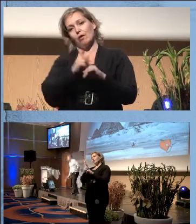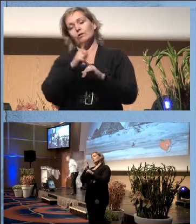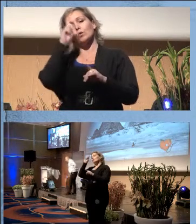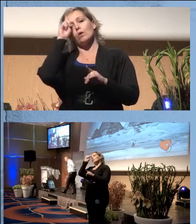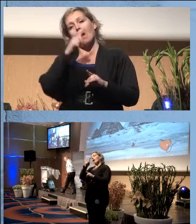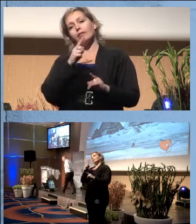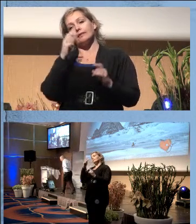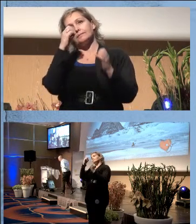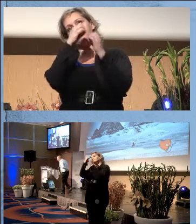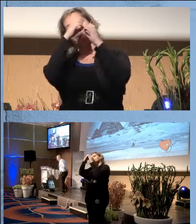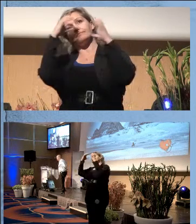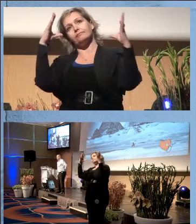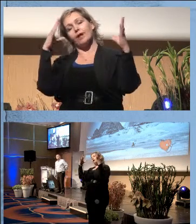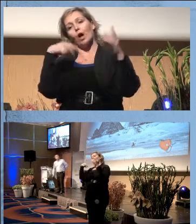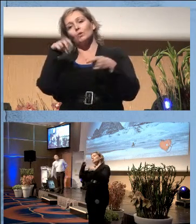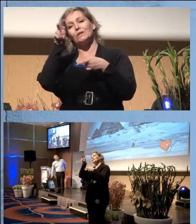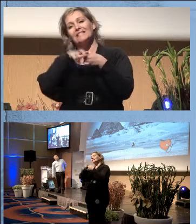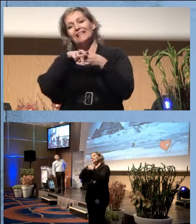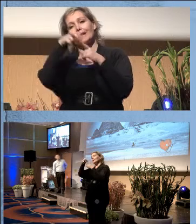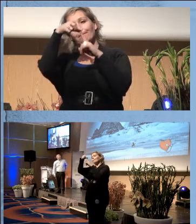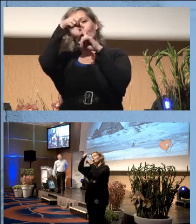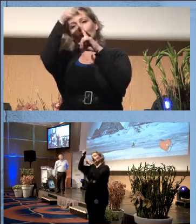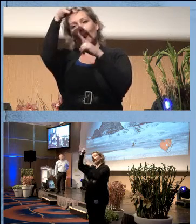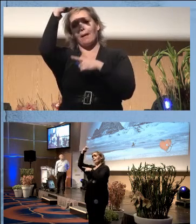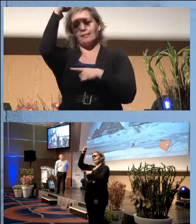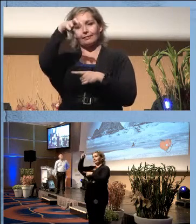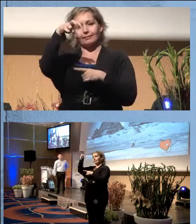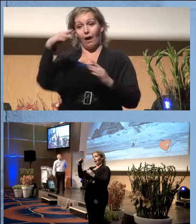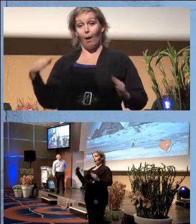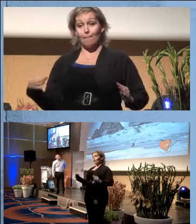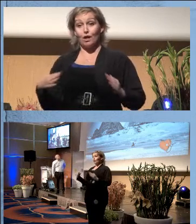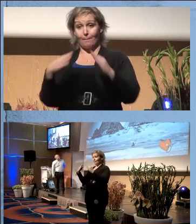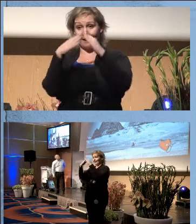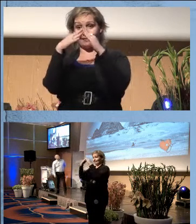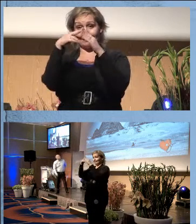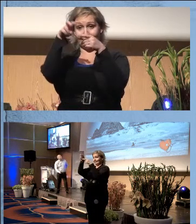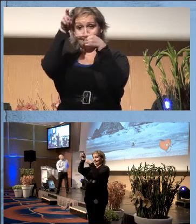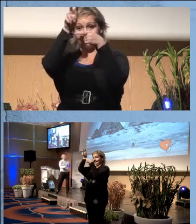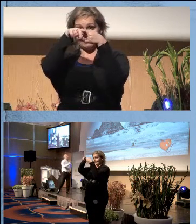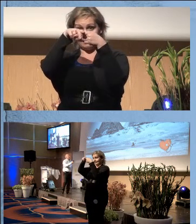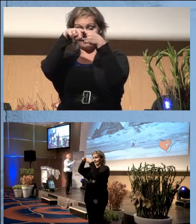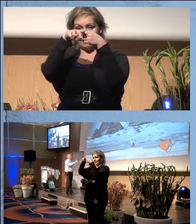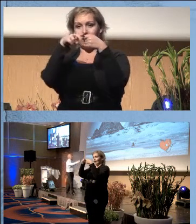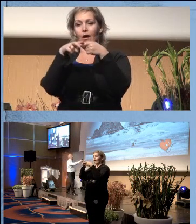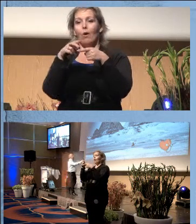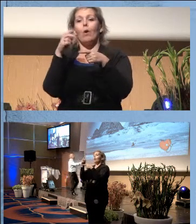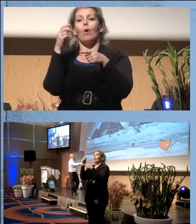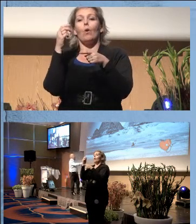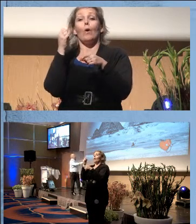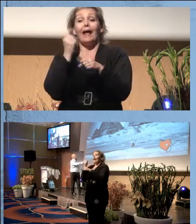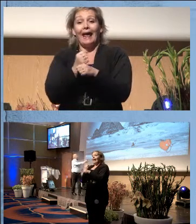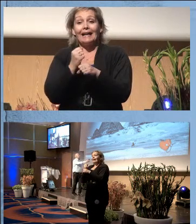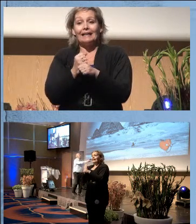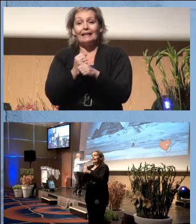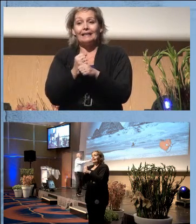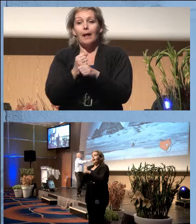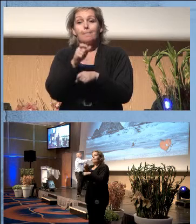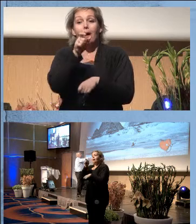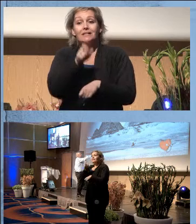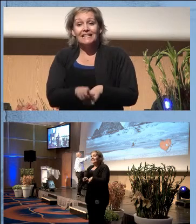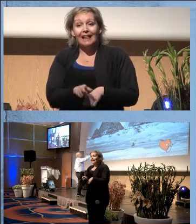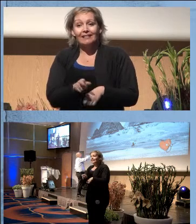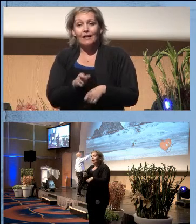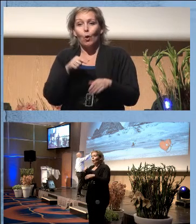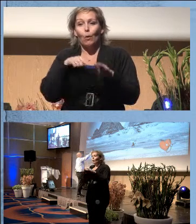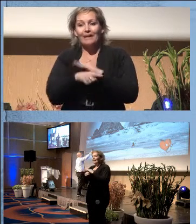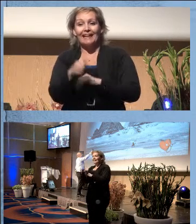man tenke seg at man sitter opp på toppen av den pyramiden, og så kommer egentlig pasienten